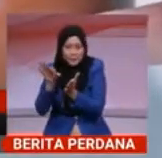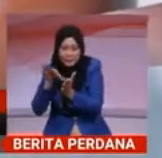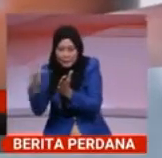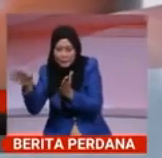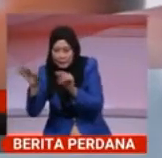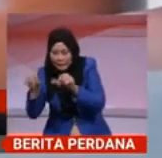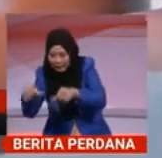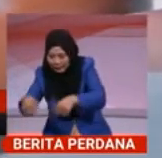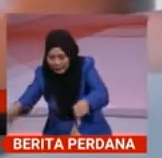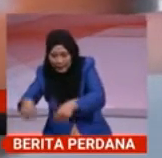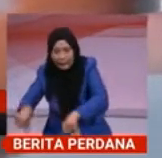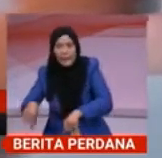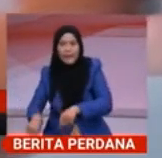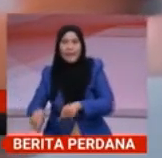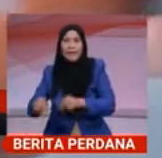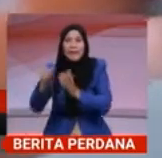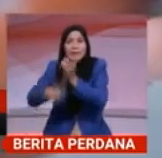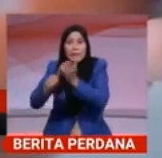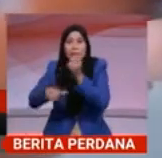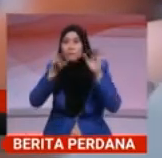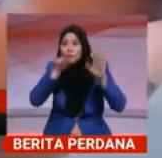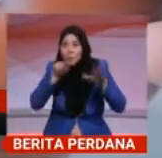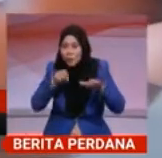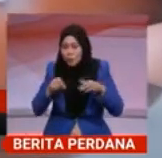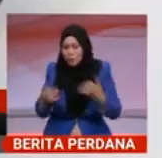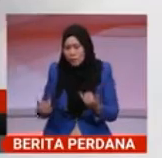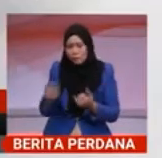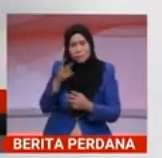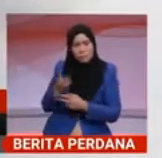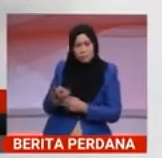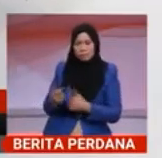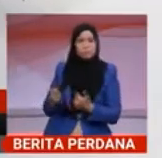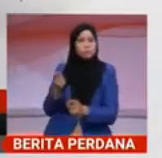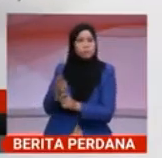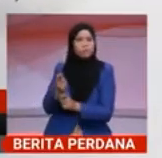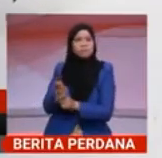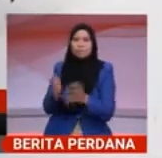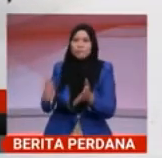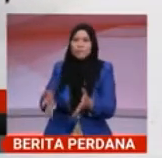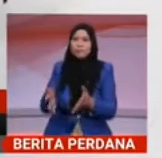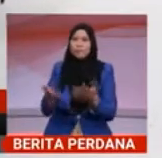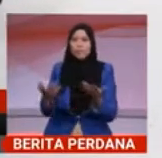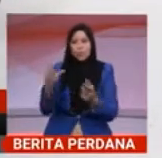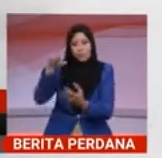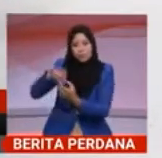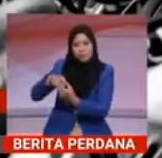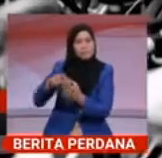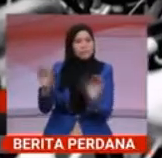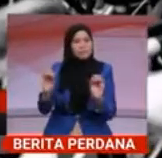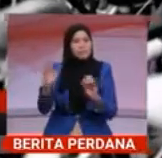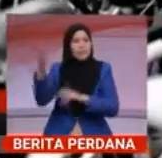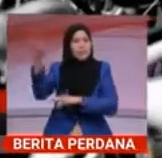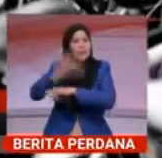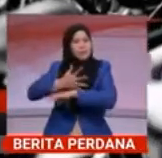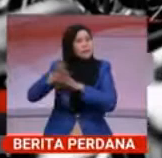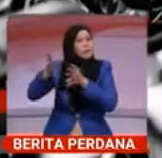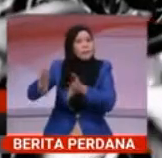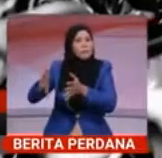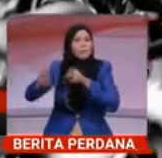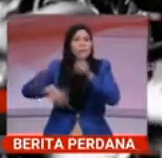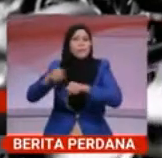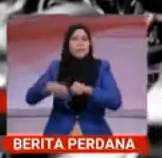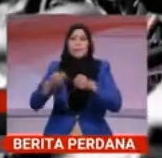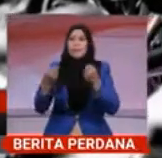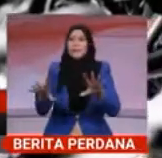di jalanan. Ia membuahkan hasil apabila basikal kekal di lokasi walaupun dibiarkan tidak berkunci selama 5 hari.